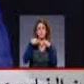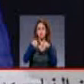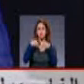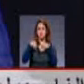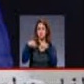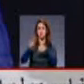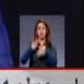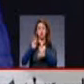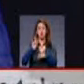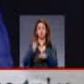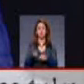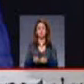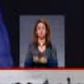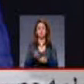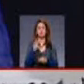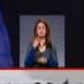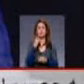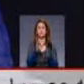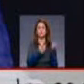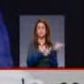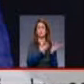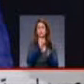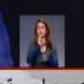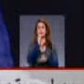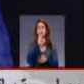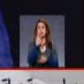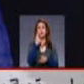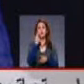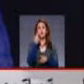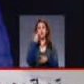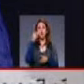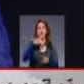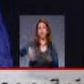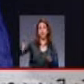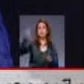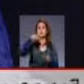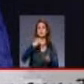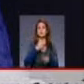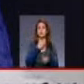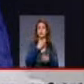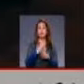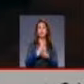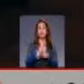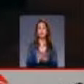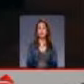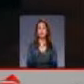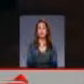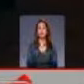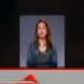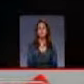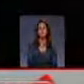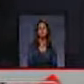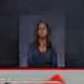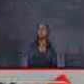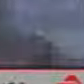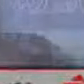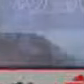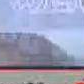تعالوا بقى نروح ونسمع الناس بيشتكوا من ايه وبيشتكوا من مين وبيقولوا ايه الاسبوع ده.